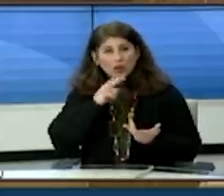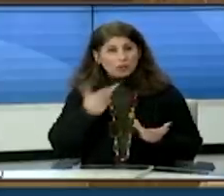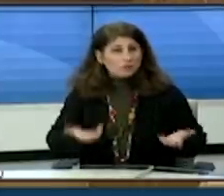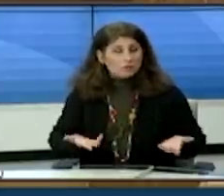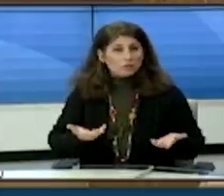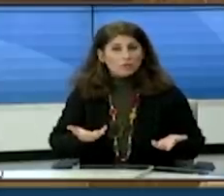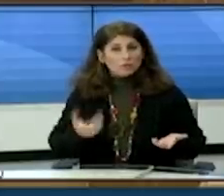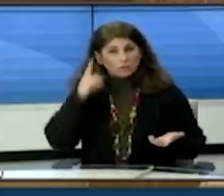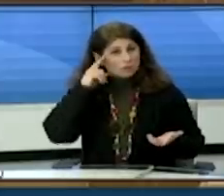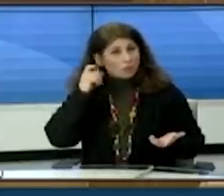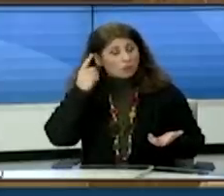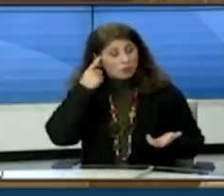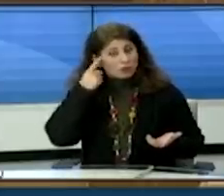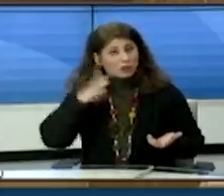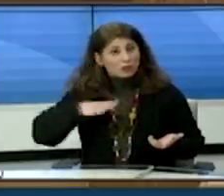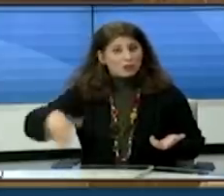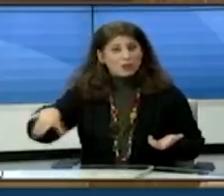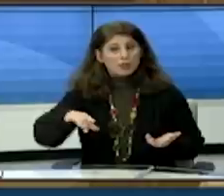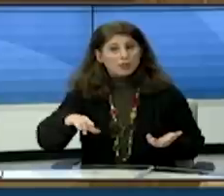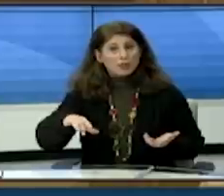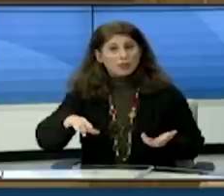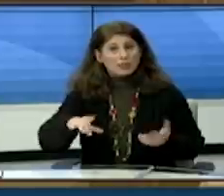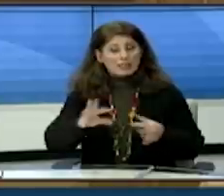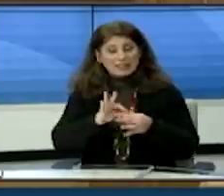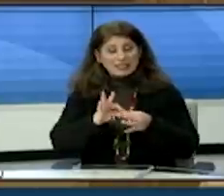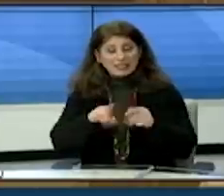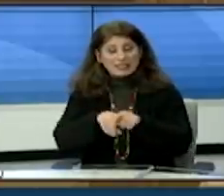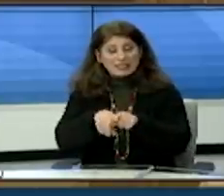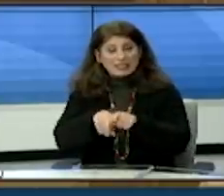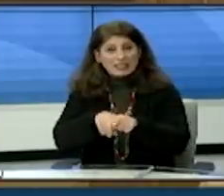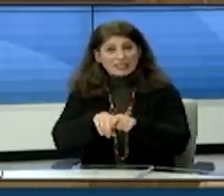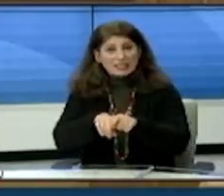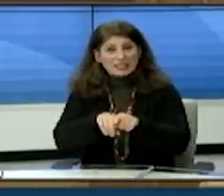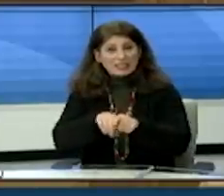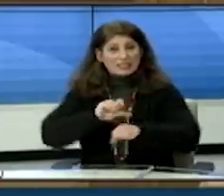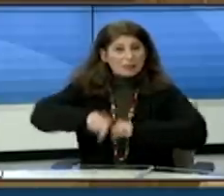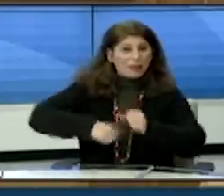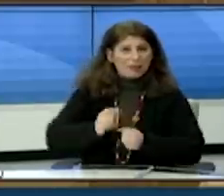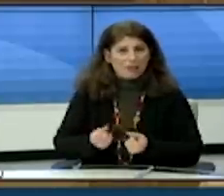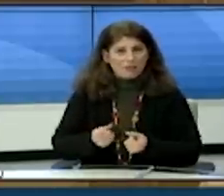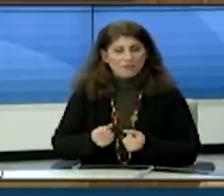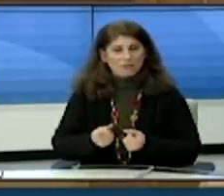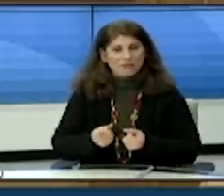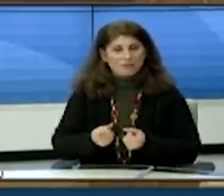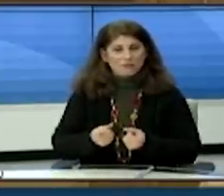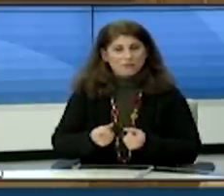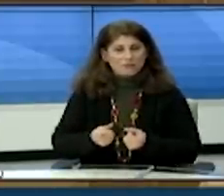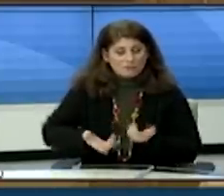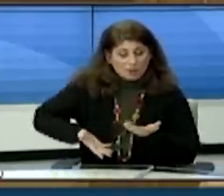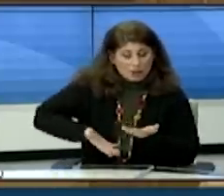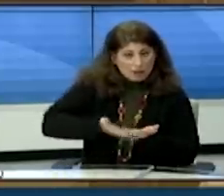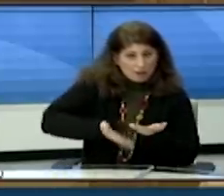γλώσσα φανταζόμαστε και του ελληνικού λαού, λέγονται σύμμαχοι. Σύμμαχοι είστε. Και το χέρι